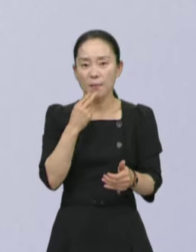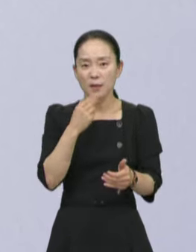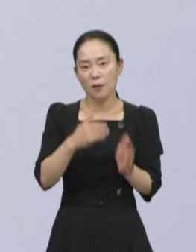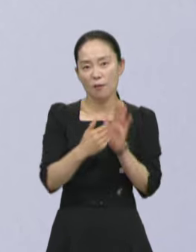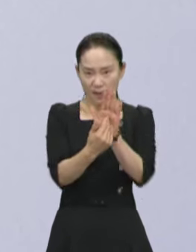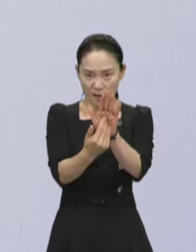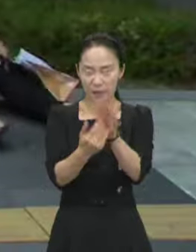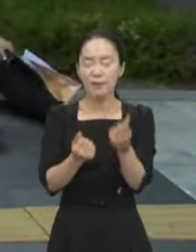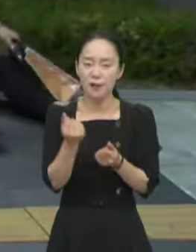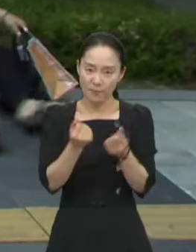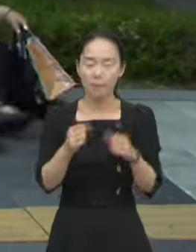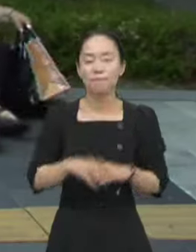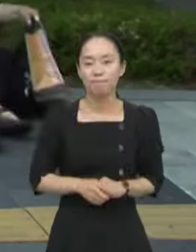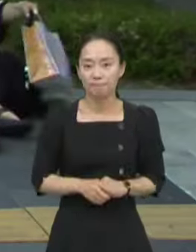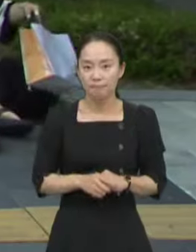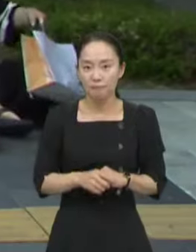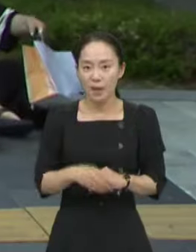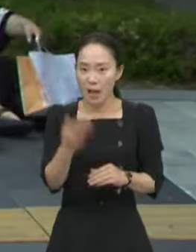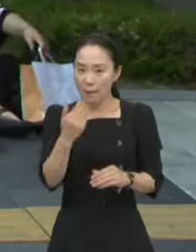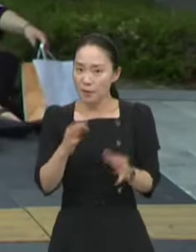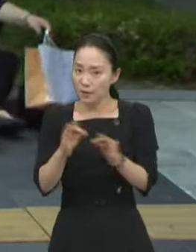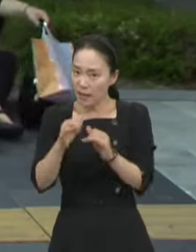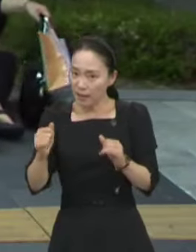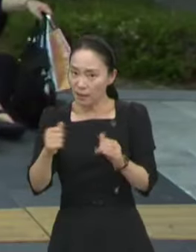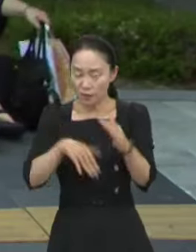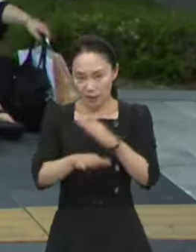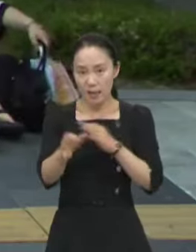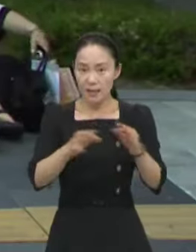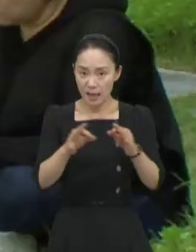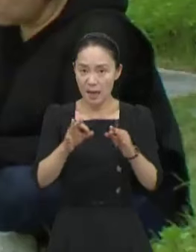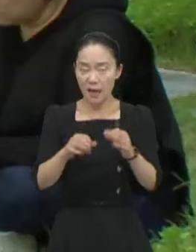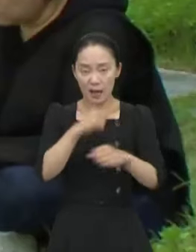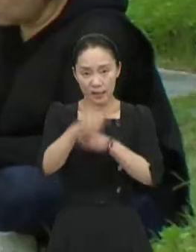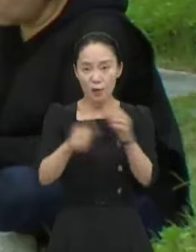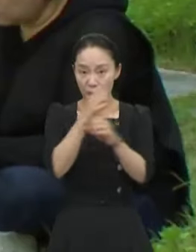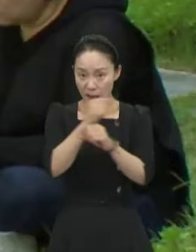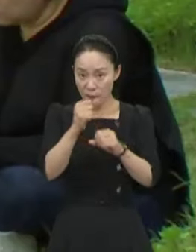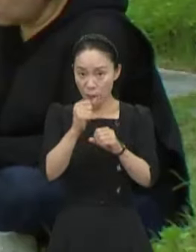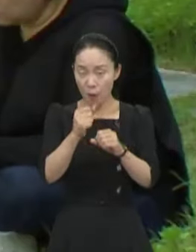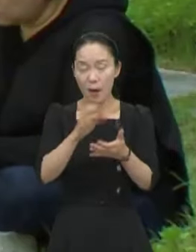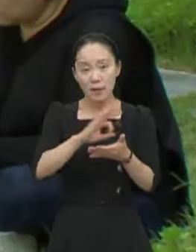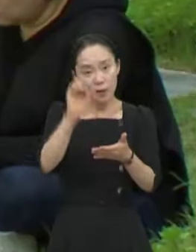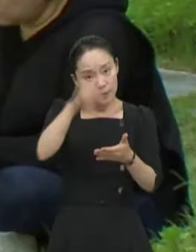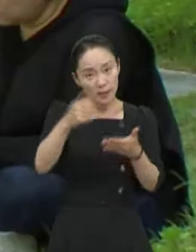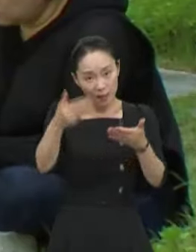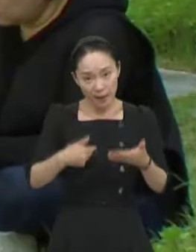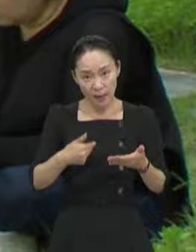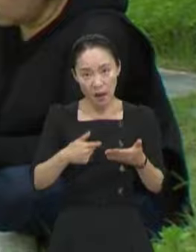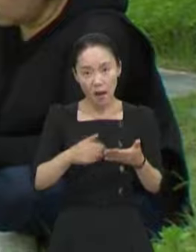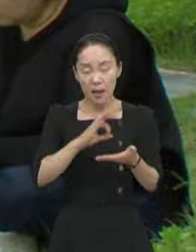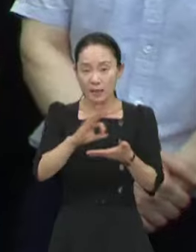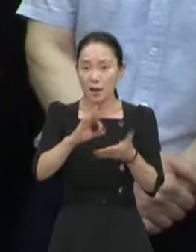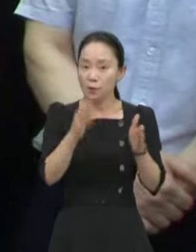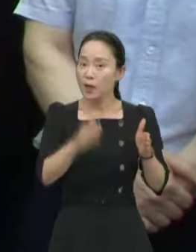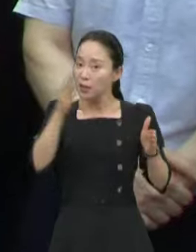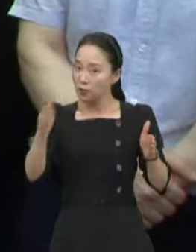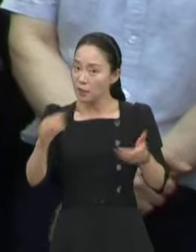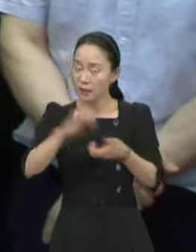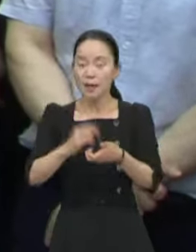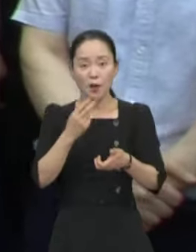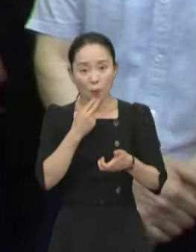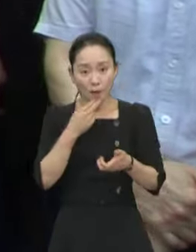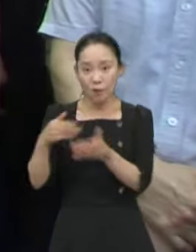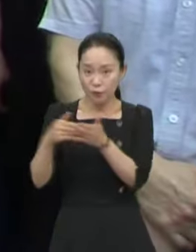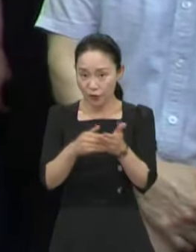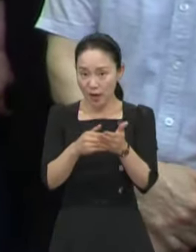이유를 밝혔습니다. 앞서 상인들은 지하상가가 수의계약으로 사용 승인받아 사용기한 연장에 제한이 없다고 주장하며